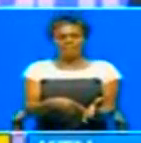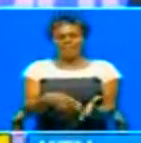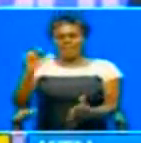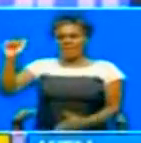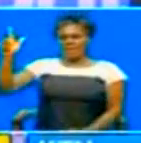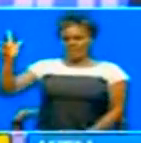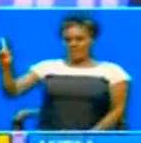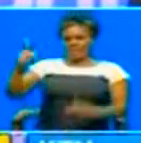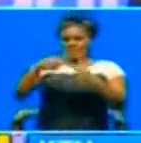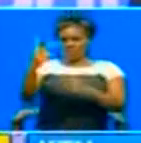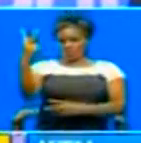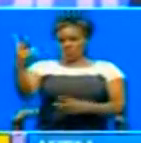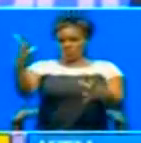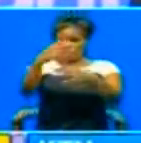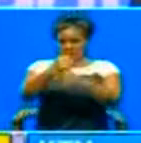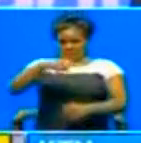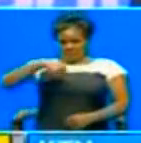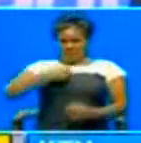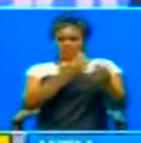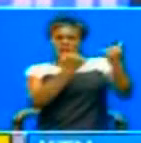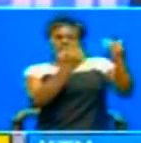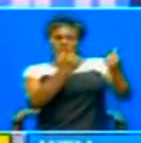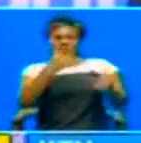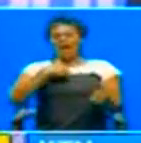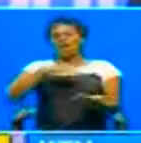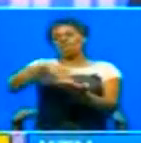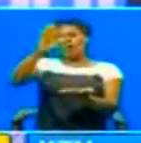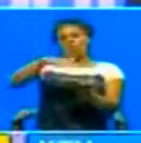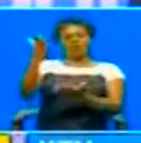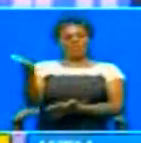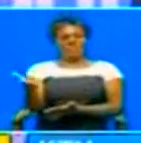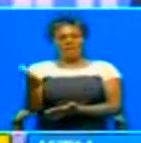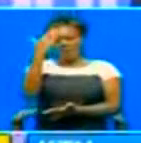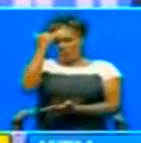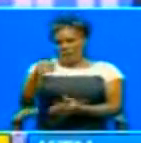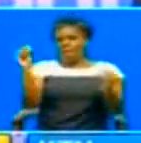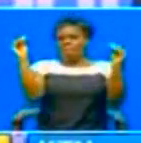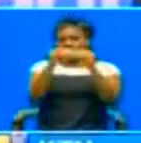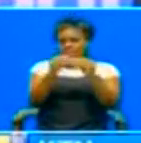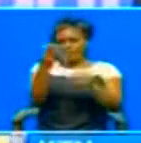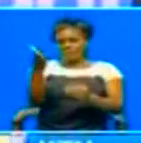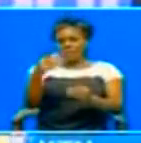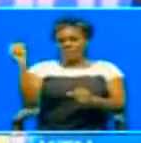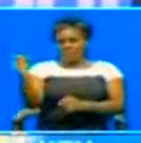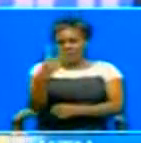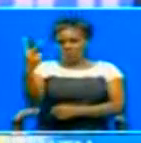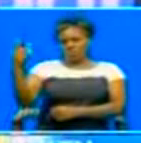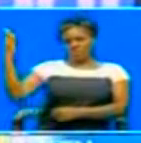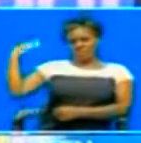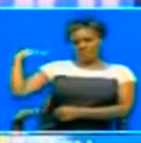Athletics Kenya imeanza na wawili, lakini mimi natumai watakuwa wengi zaidi ya wawili. Maana tulikutana na hawa watu karibu miezi miwili